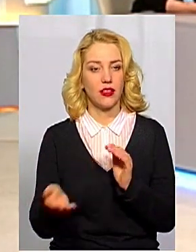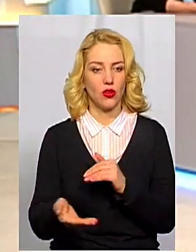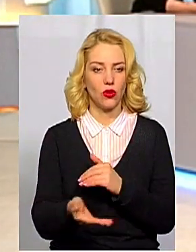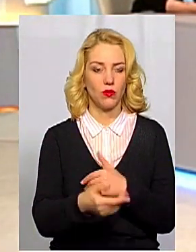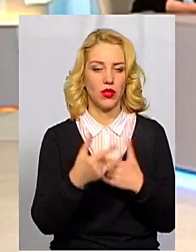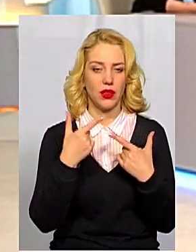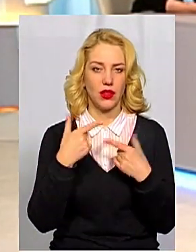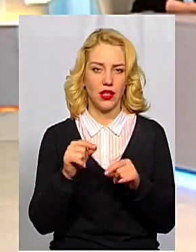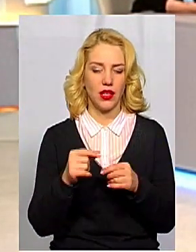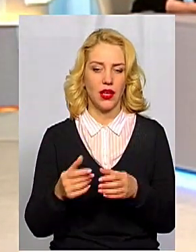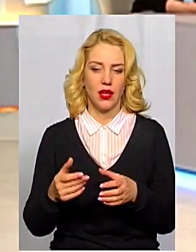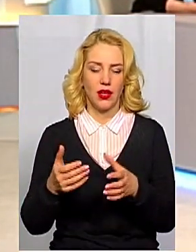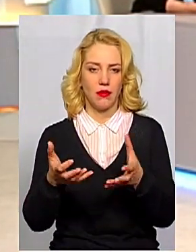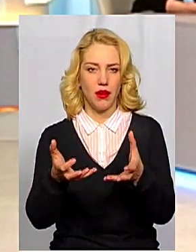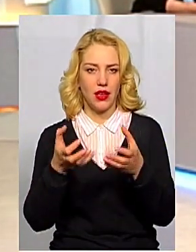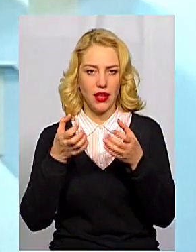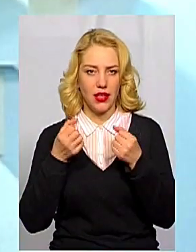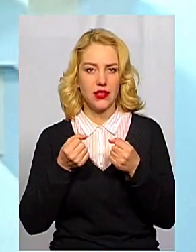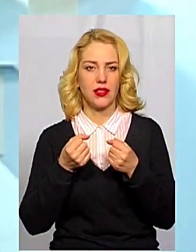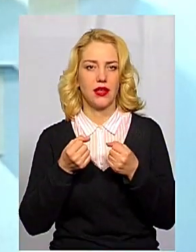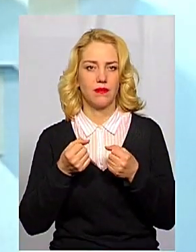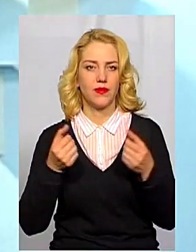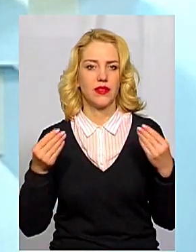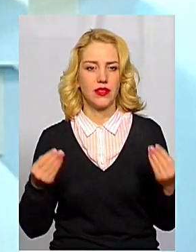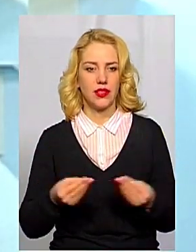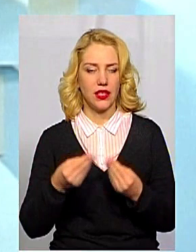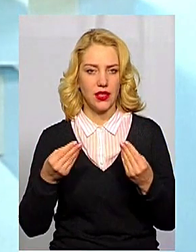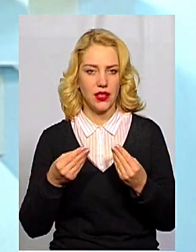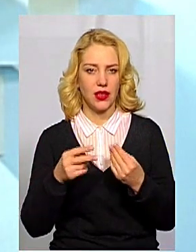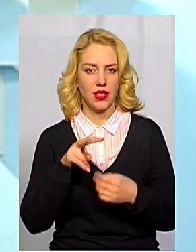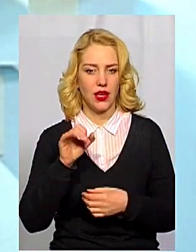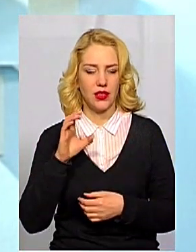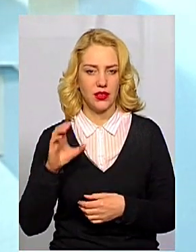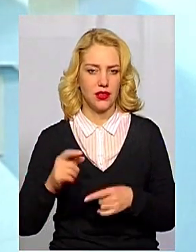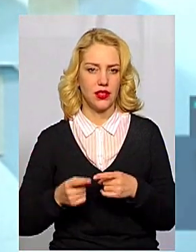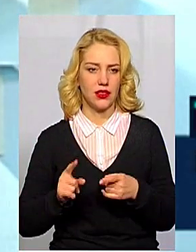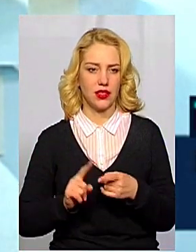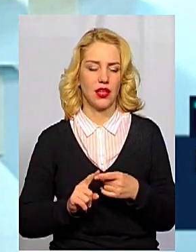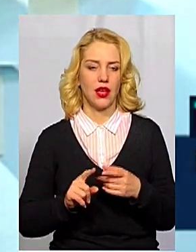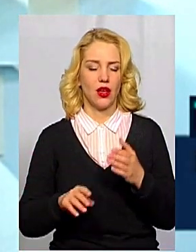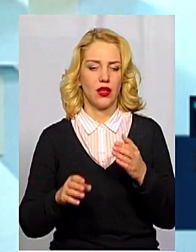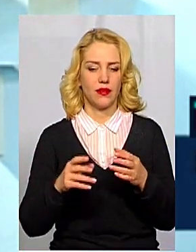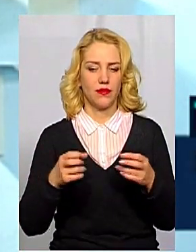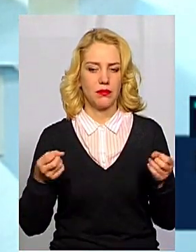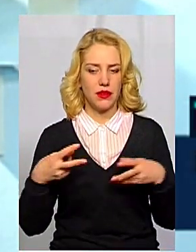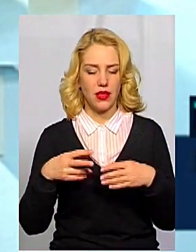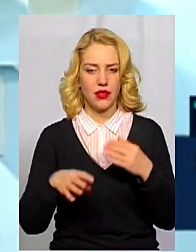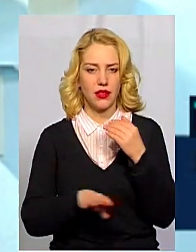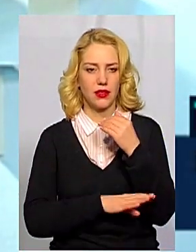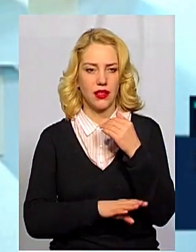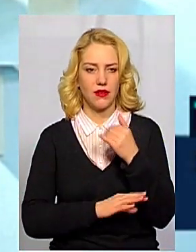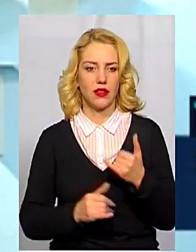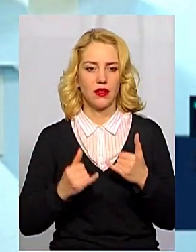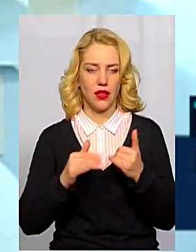вибирається стиглий ліс. От. І, по суті, це при цих рубках основний обсяг деревини отримує підприємство